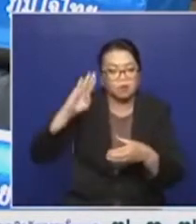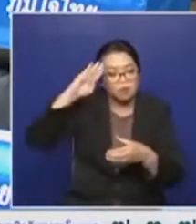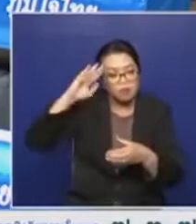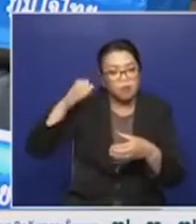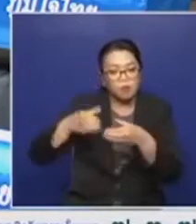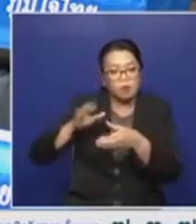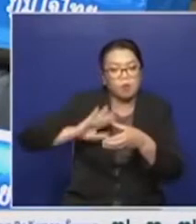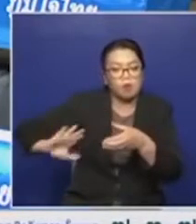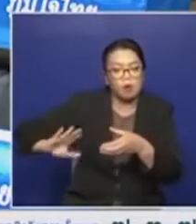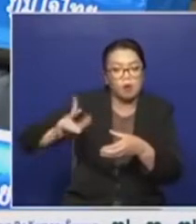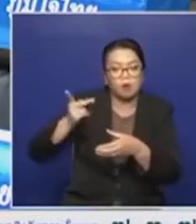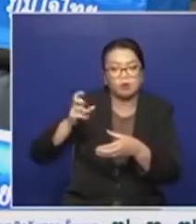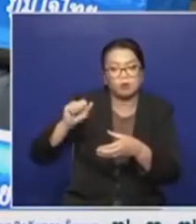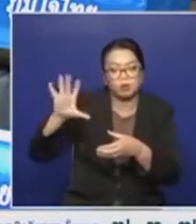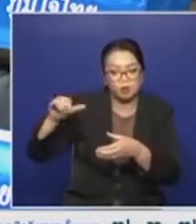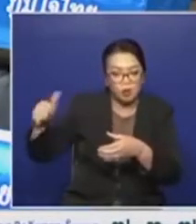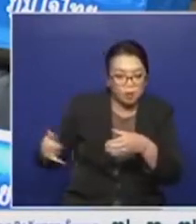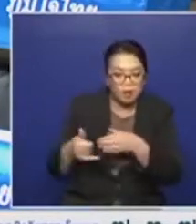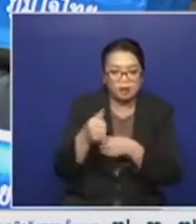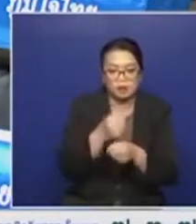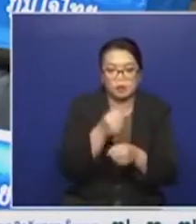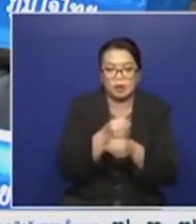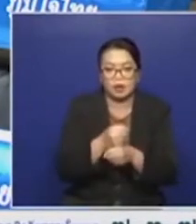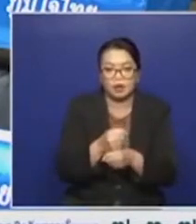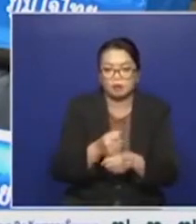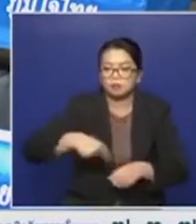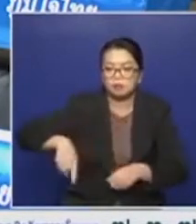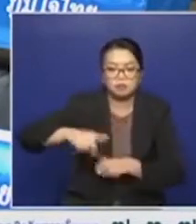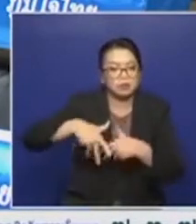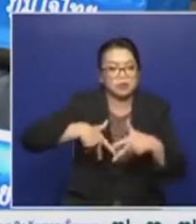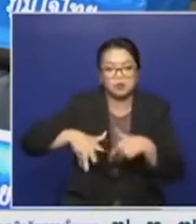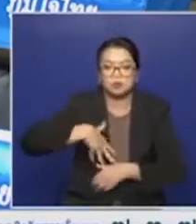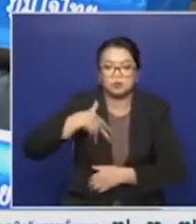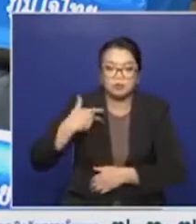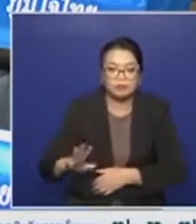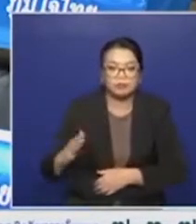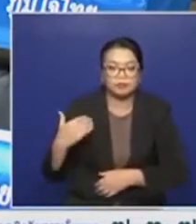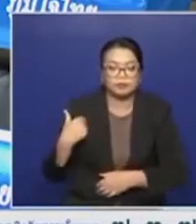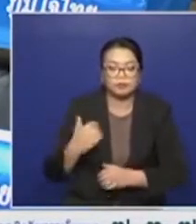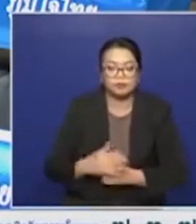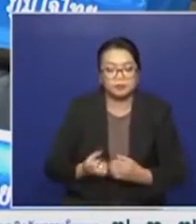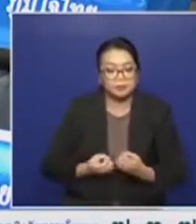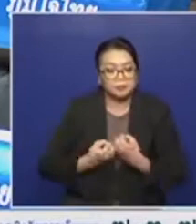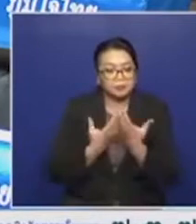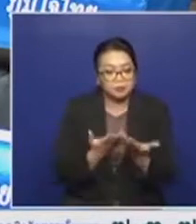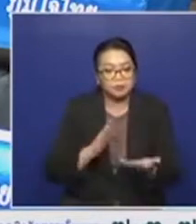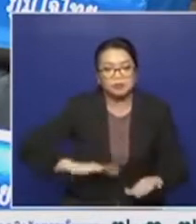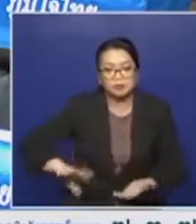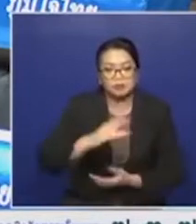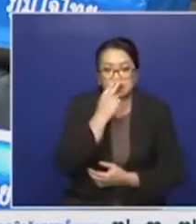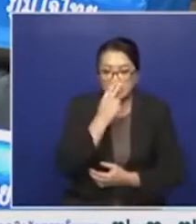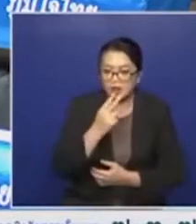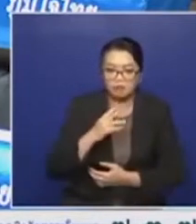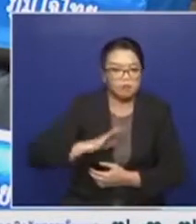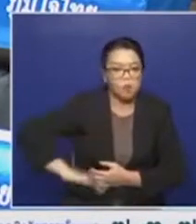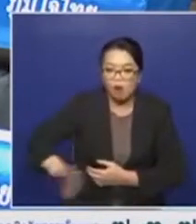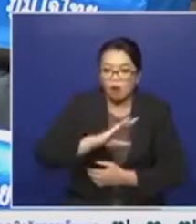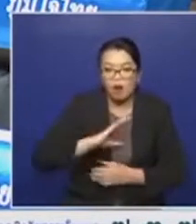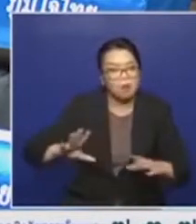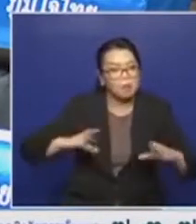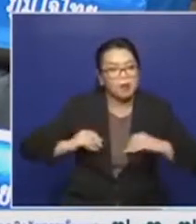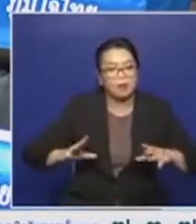ย่อมไม่สะท้อนถึงคุณค่าที่ประชาชนต้องการอย่าลืมมันสะท้อนให้เห็นว่าพวกเราไม่ยินดี